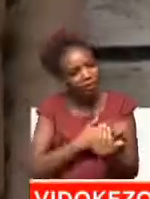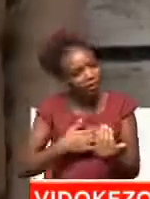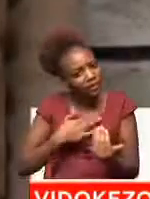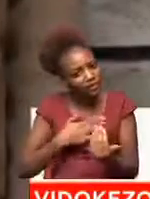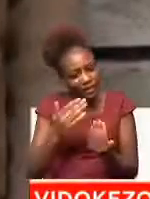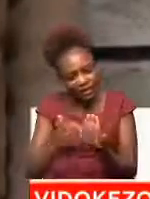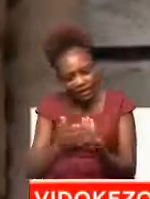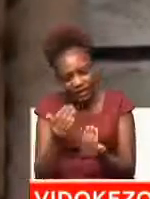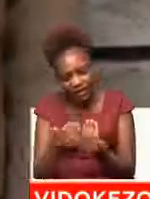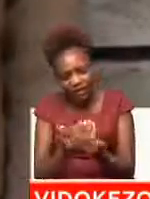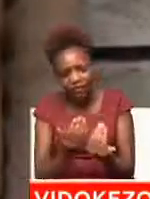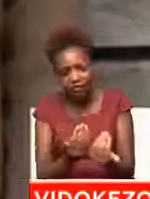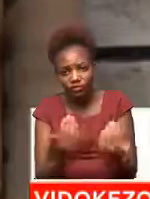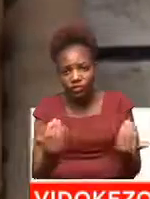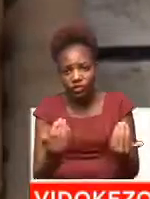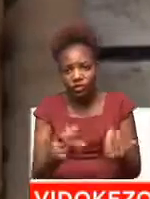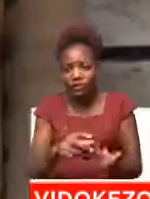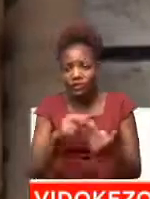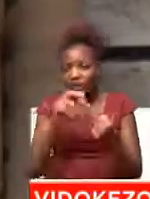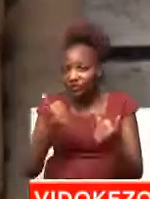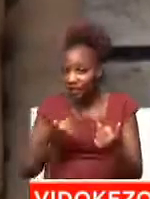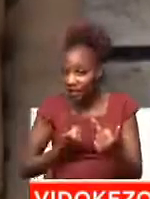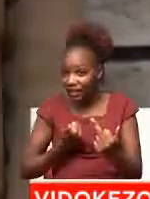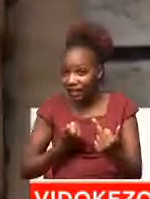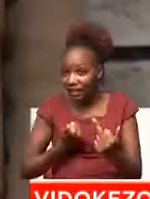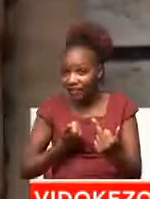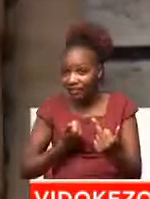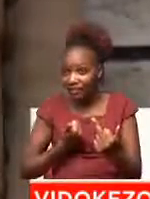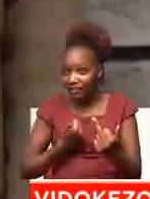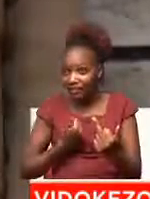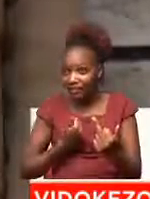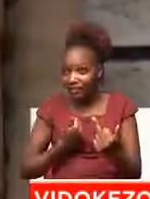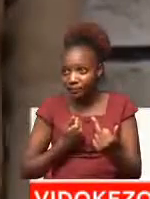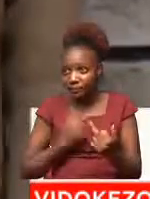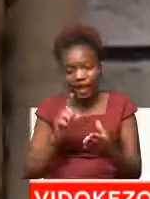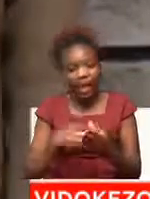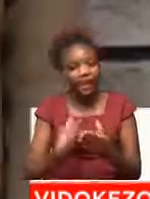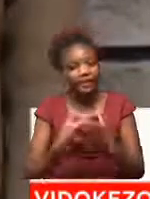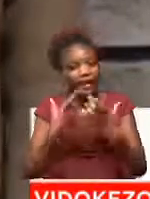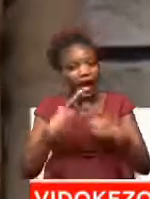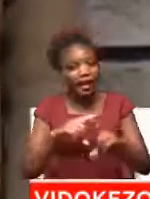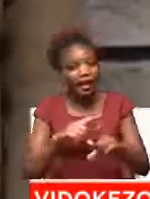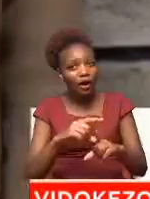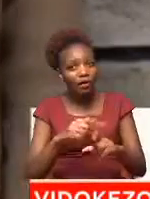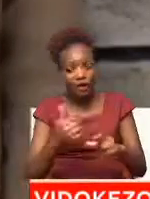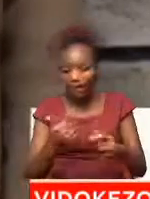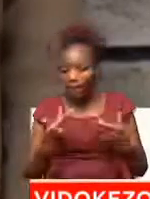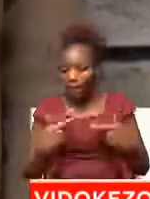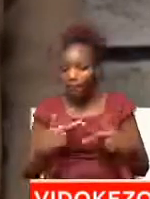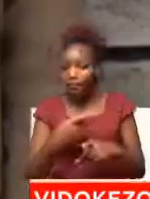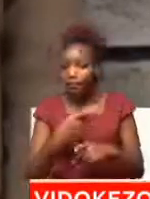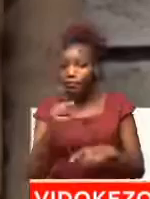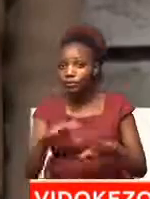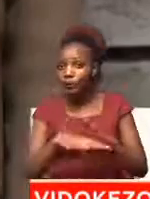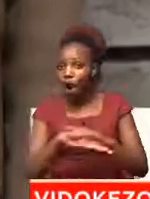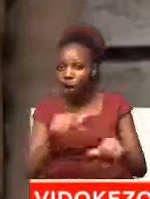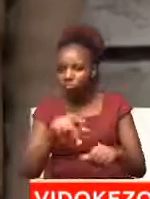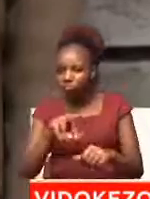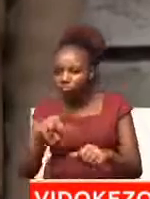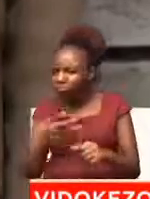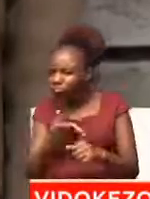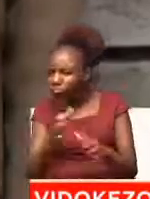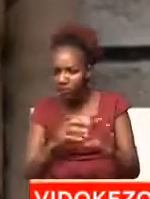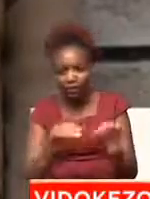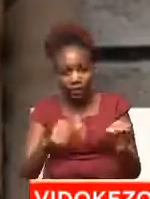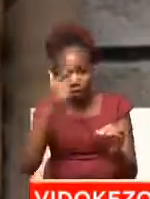mchunge watoto wenu, hasa watoto wetu wasichana. Tuchunge watoto wetu, tusiruhusu watoto wetu watoke na watembee ovyo ovyo,